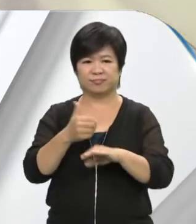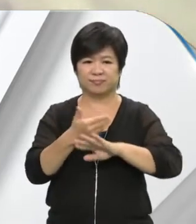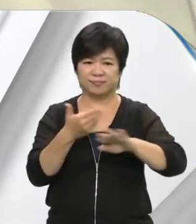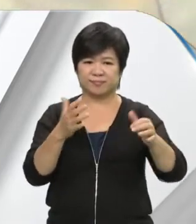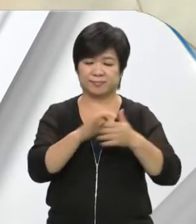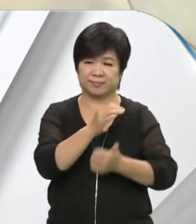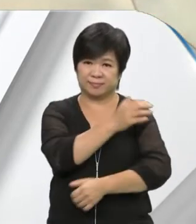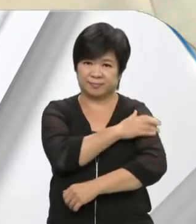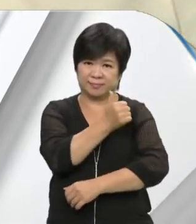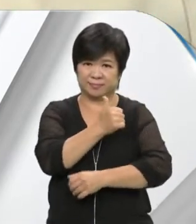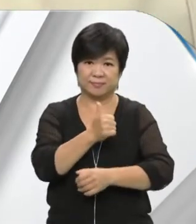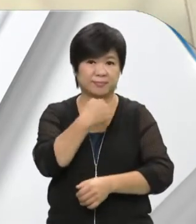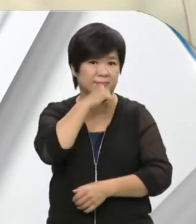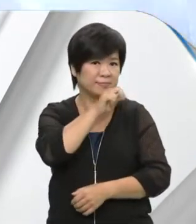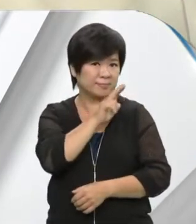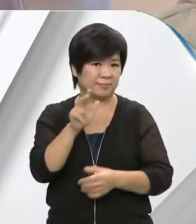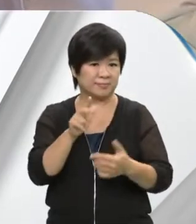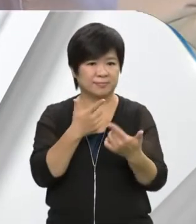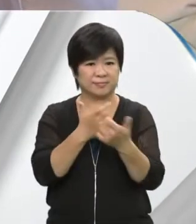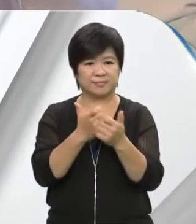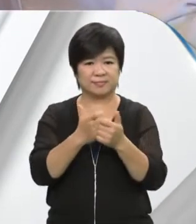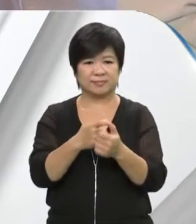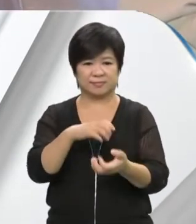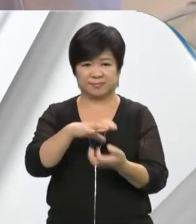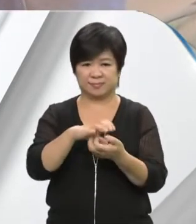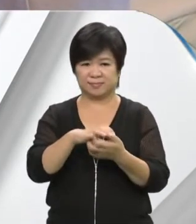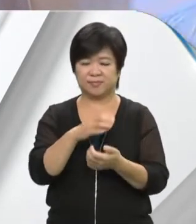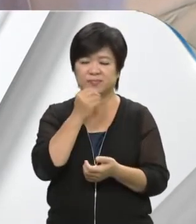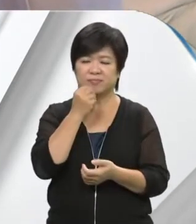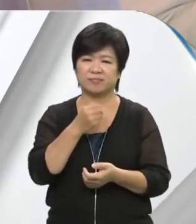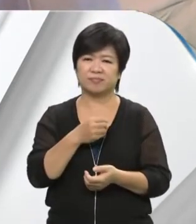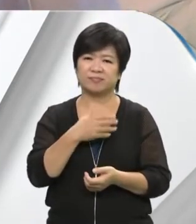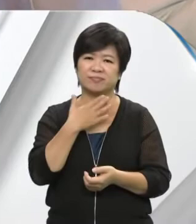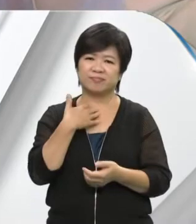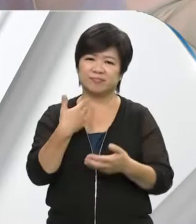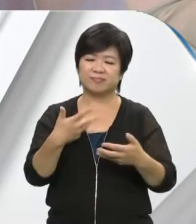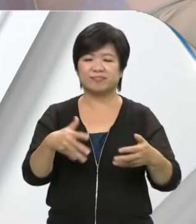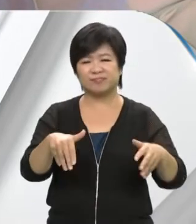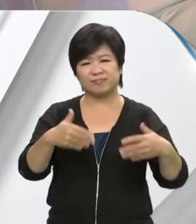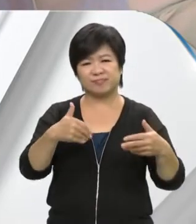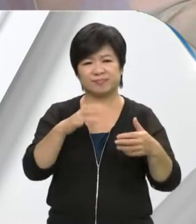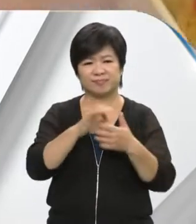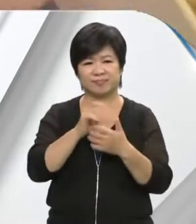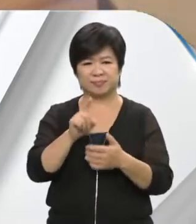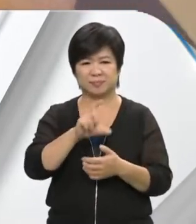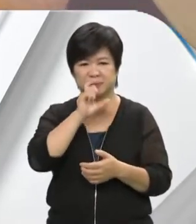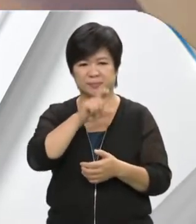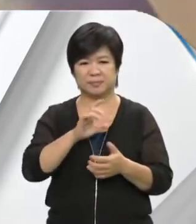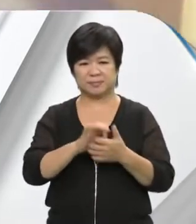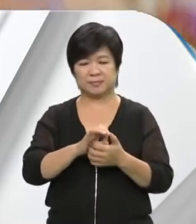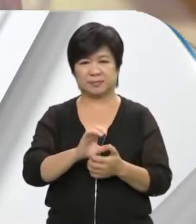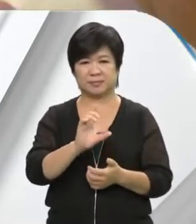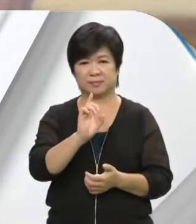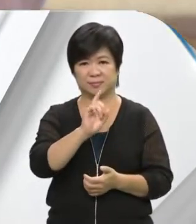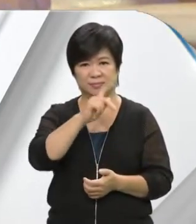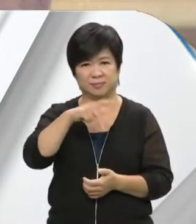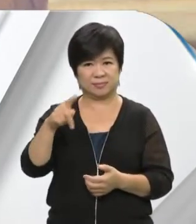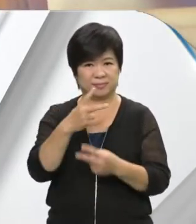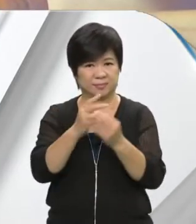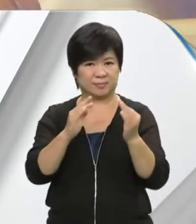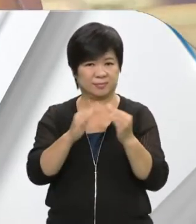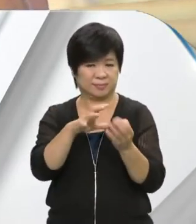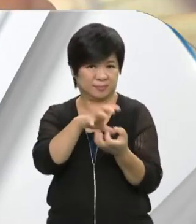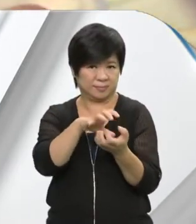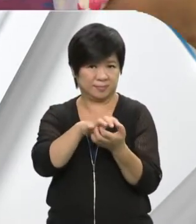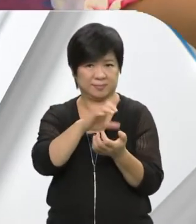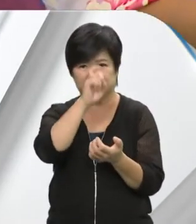队作为台式结合客家片段，此以来简简单单、动轻松，不仅称作 DPP 客家片段，希望客家人士